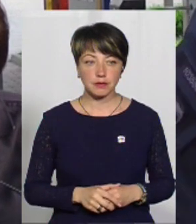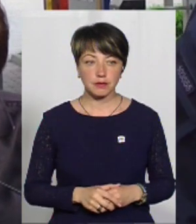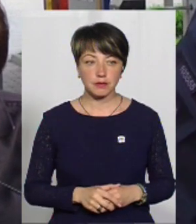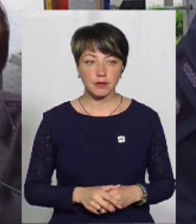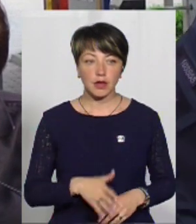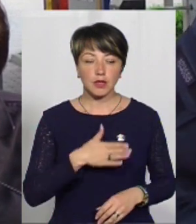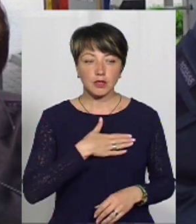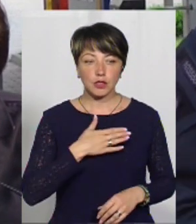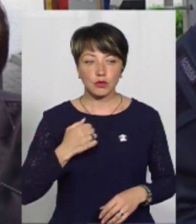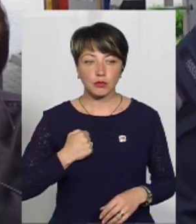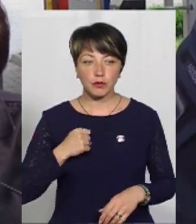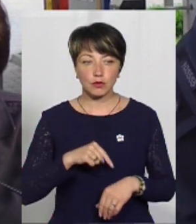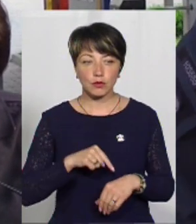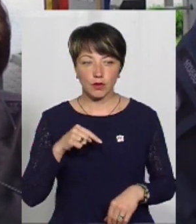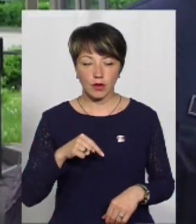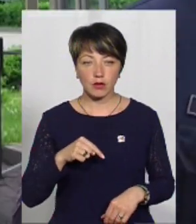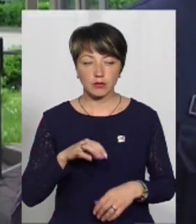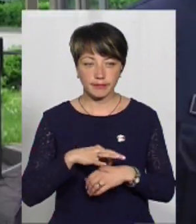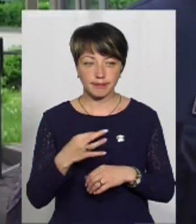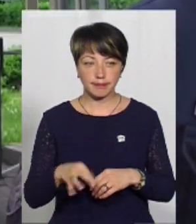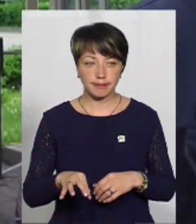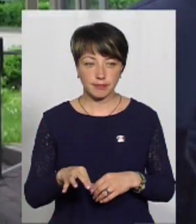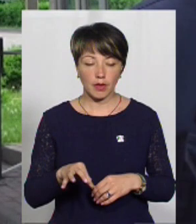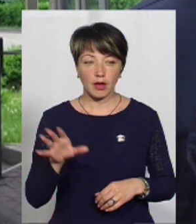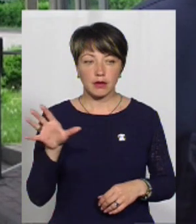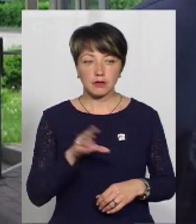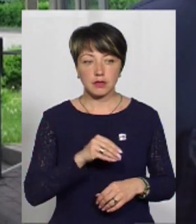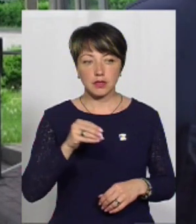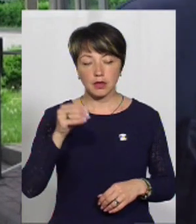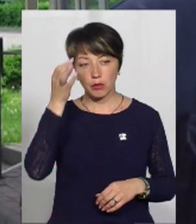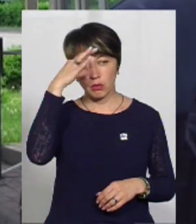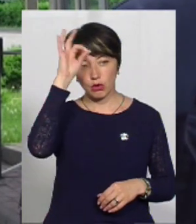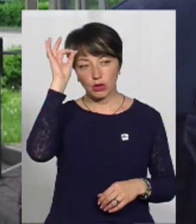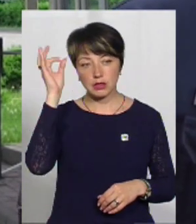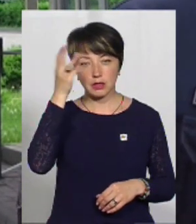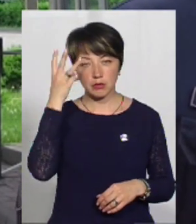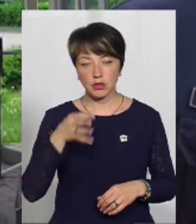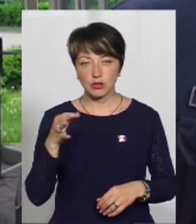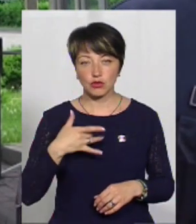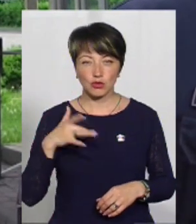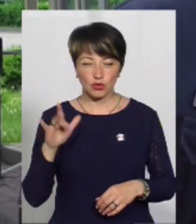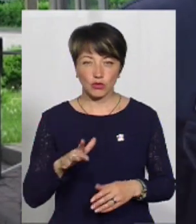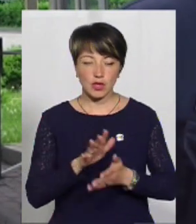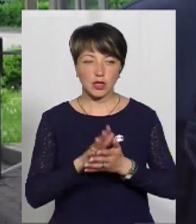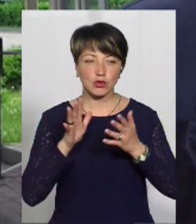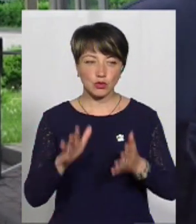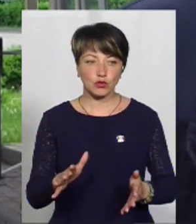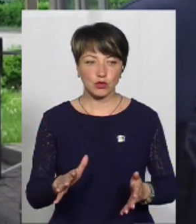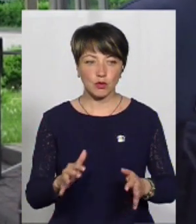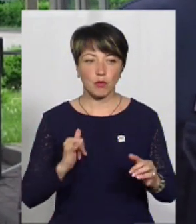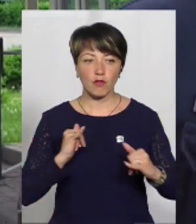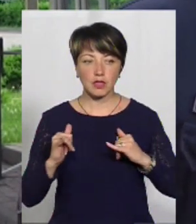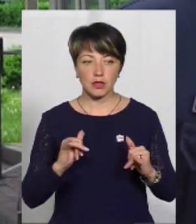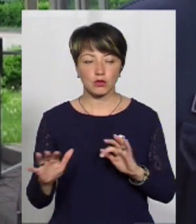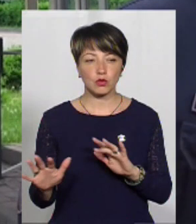Щиро співчуваємо, відчуваємо ту біль. В цілому вся поліція Хмельниччини жорстко засуджуємо поведінку,